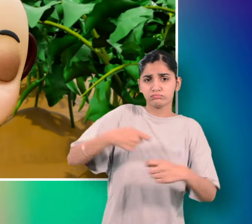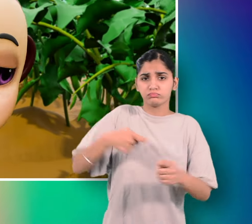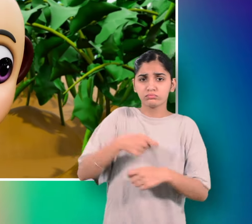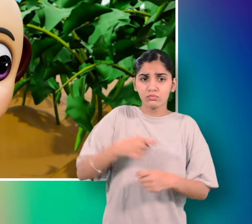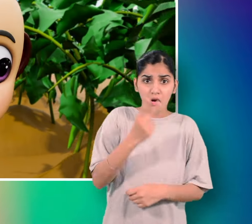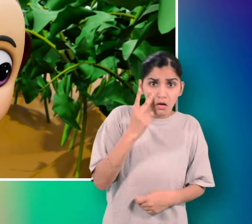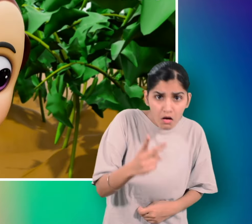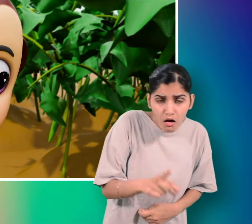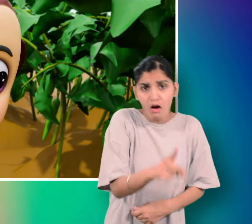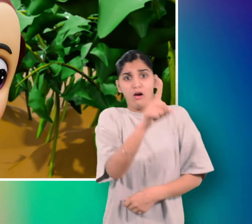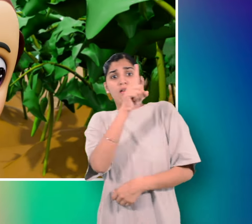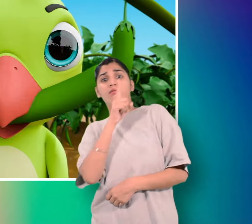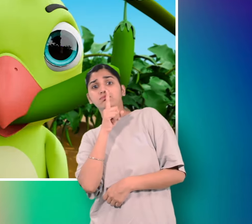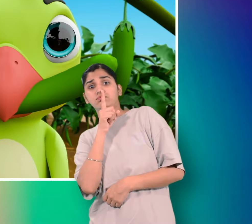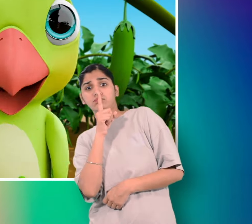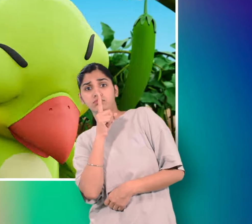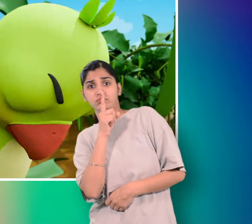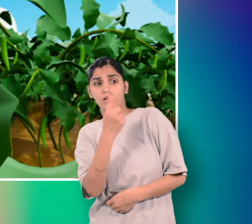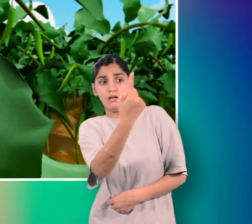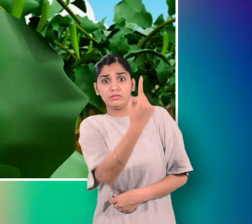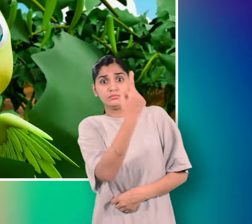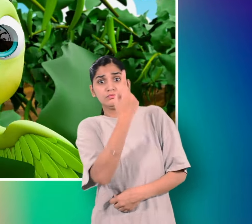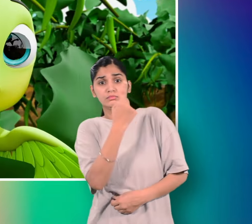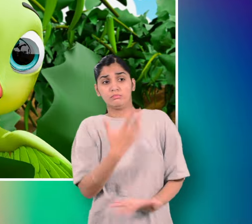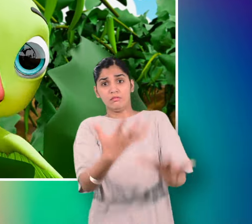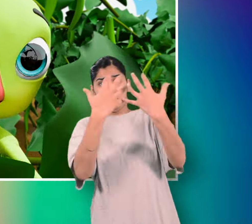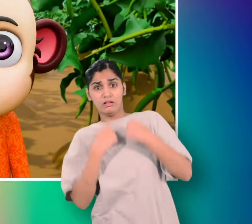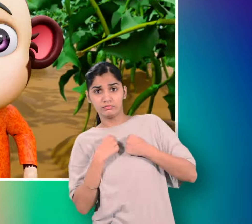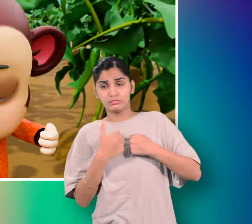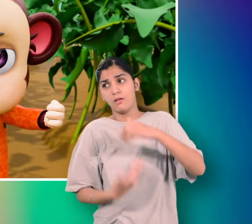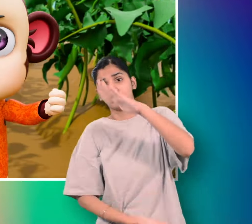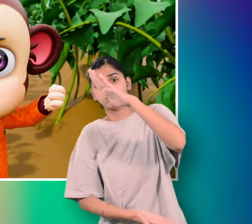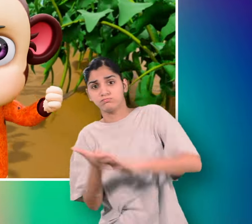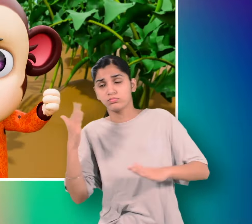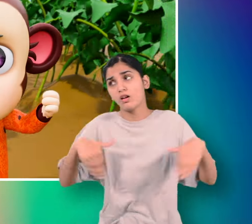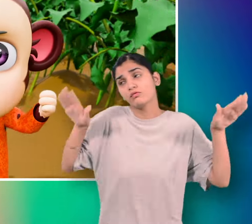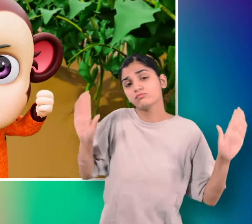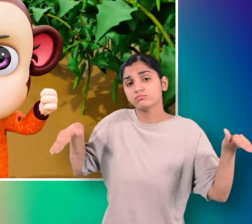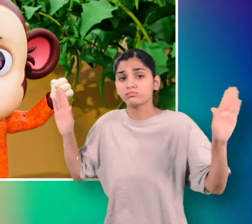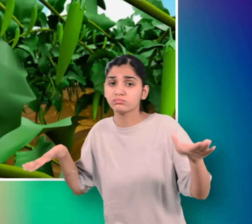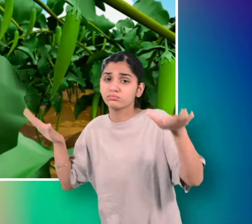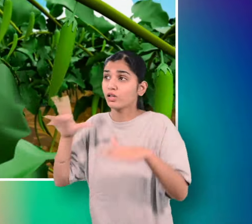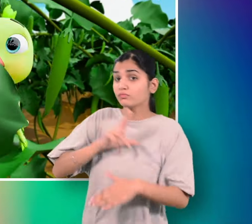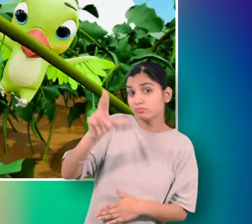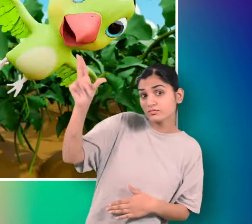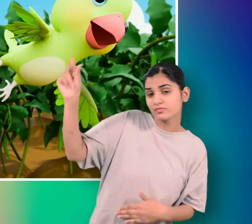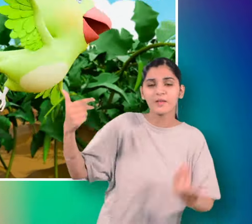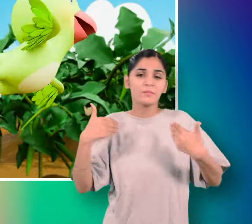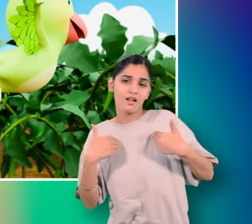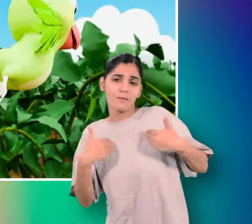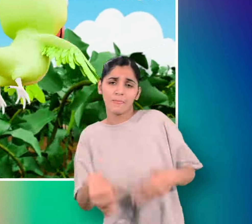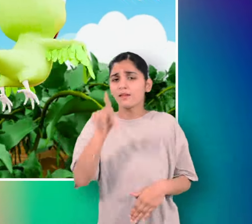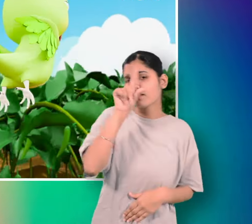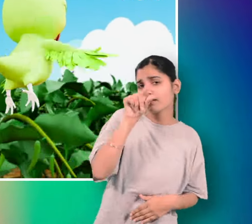जब जब माली आता है पत्तों में छिप जाता हूं अगर पकड़ने आए कोई झट ऊपर